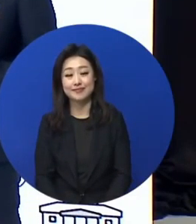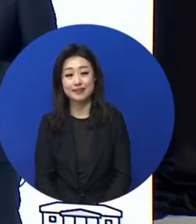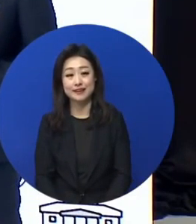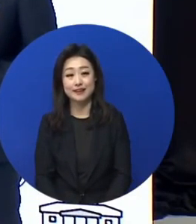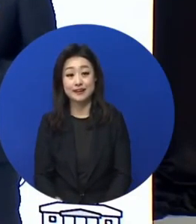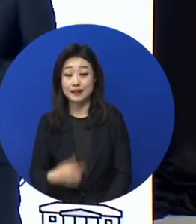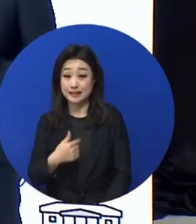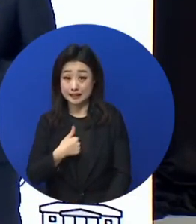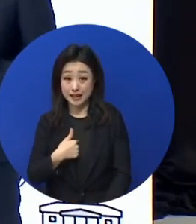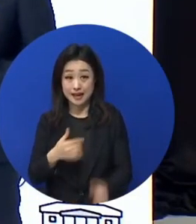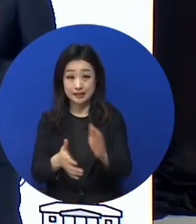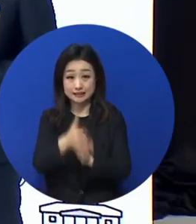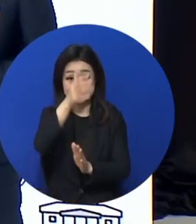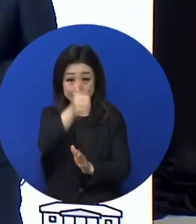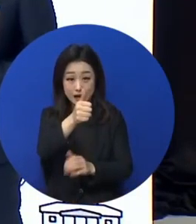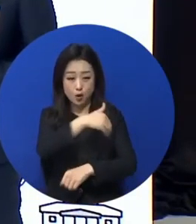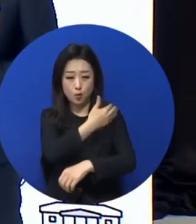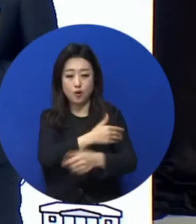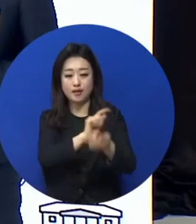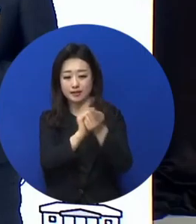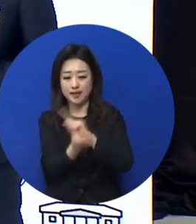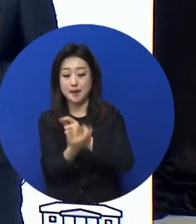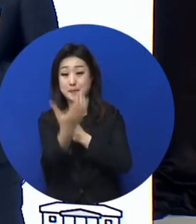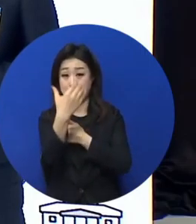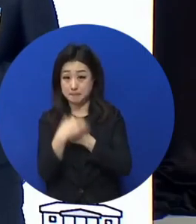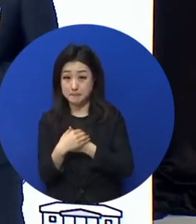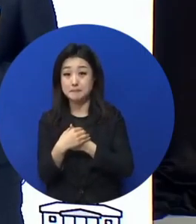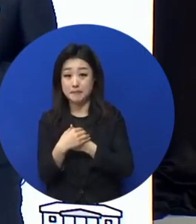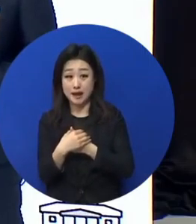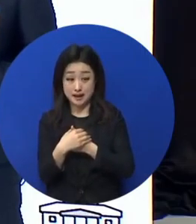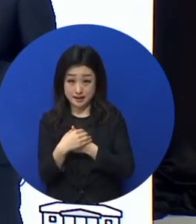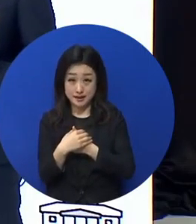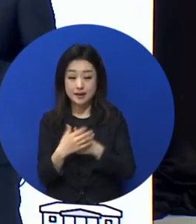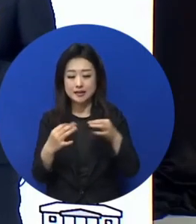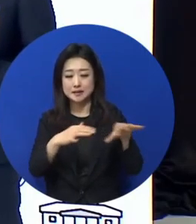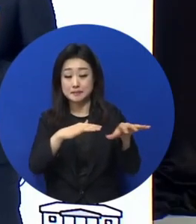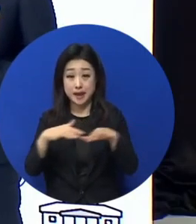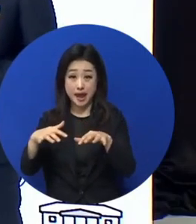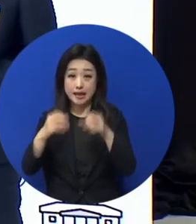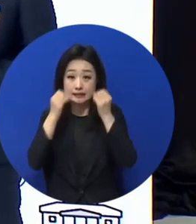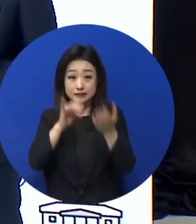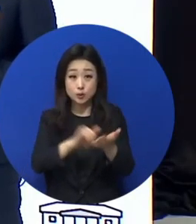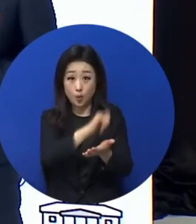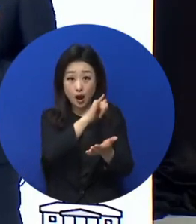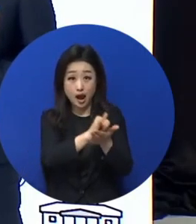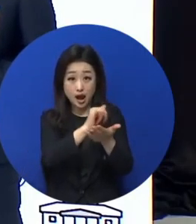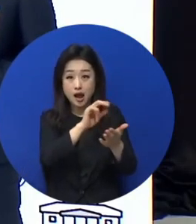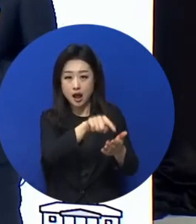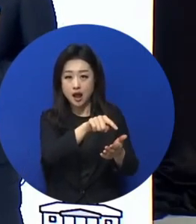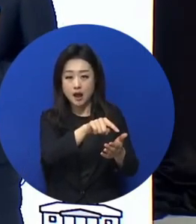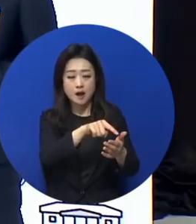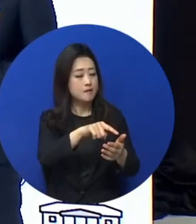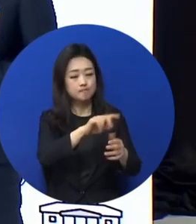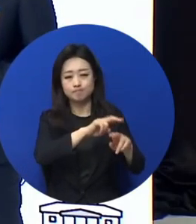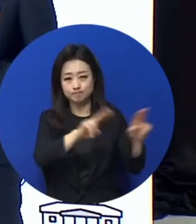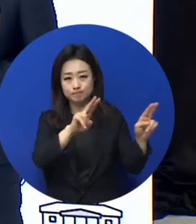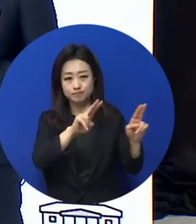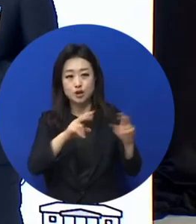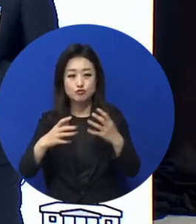시장 권한대행으로 재직하면서 많은 일을 했습니다. 김해신공항 불가판정, 부산 월드엑스포